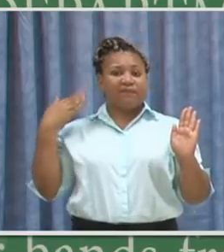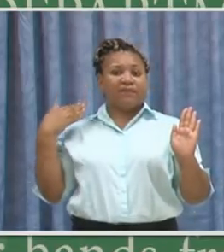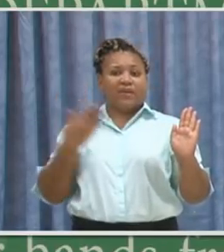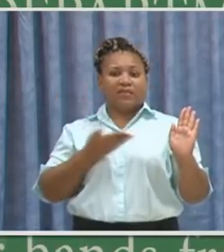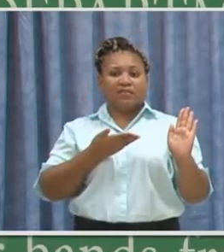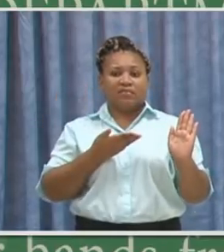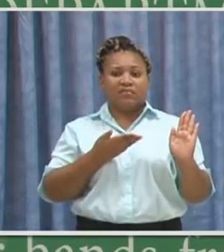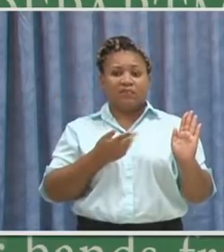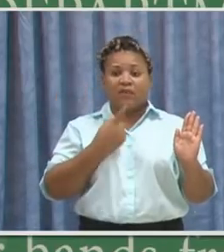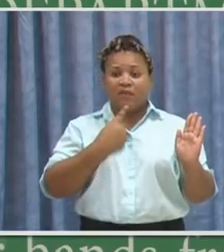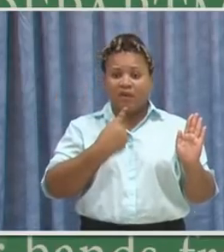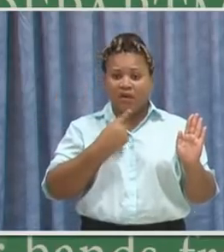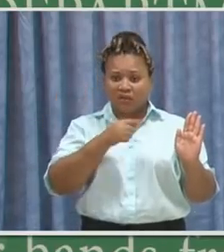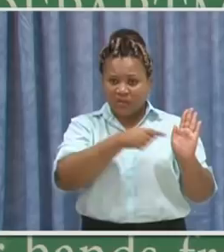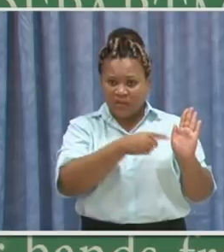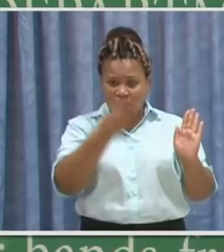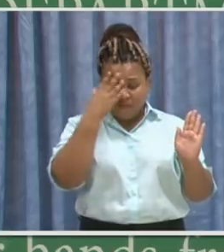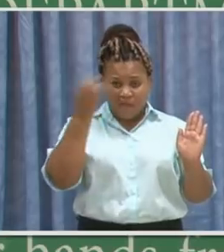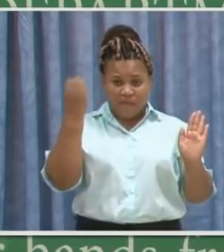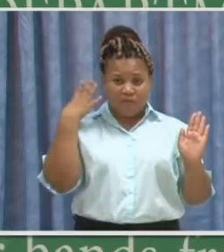est là. Et